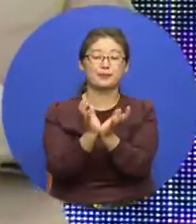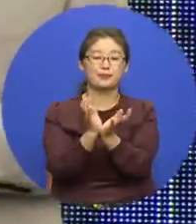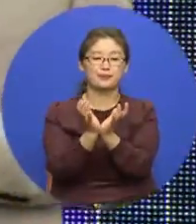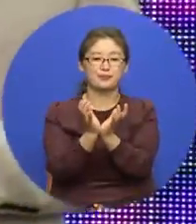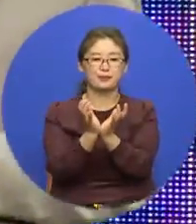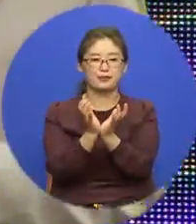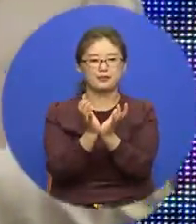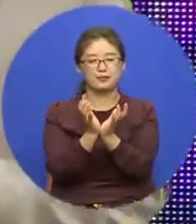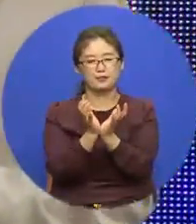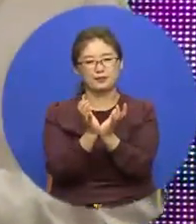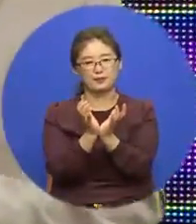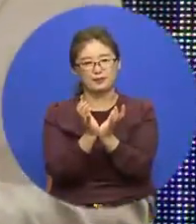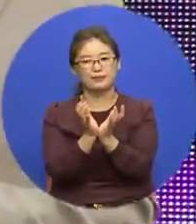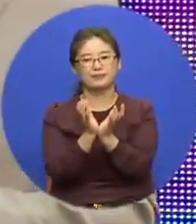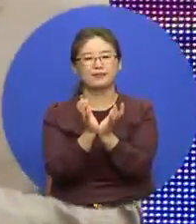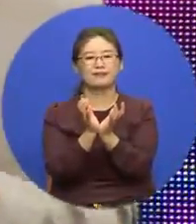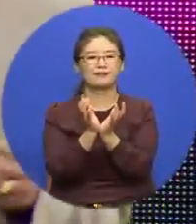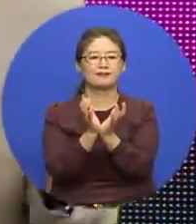떴어